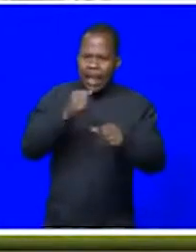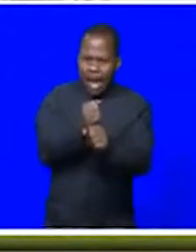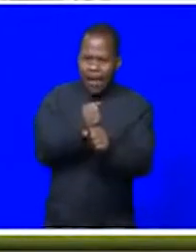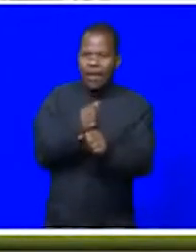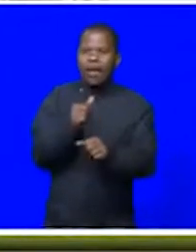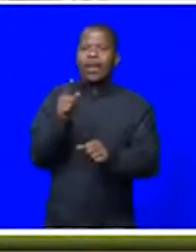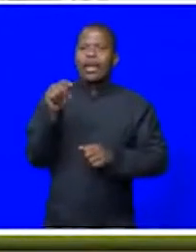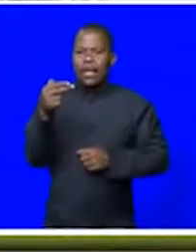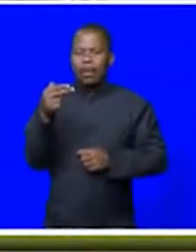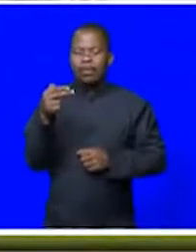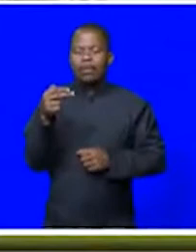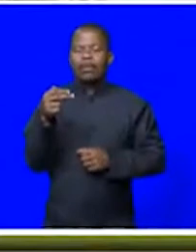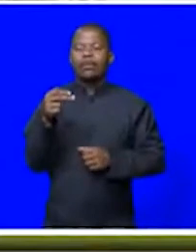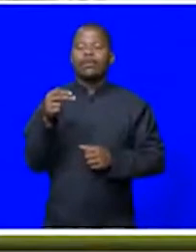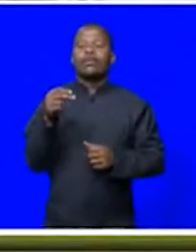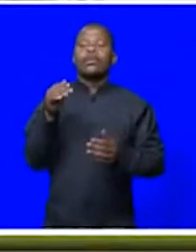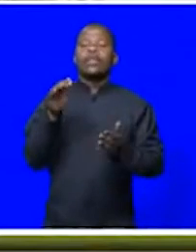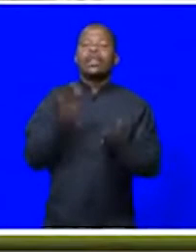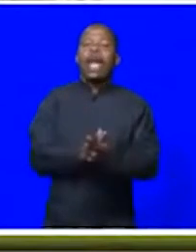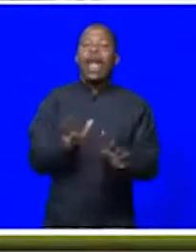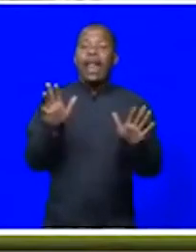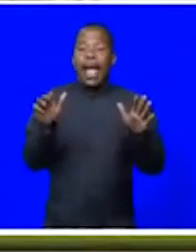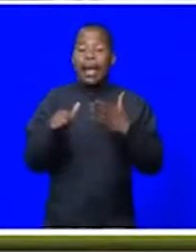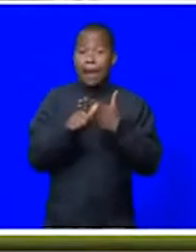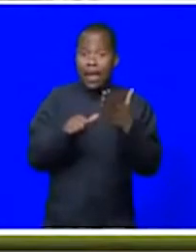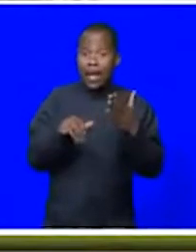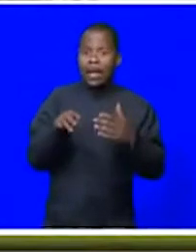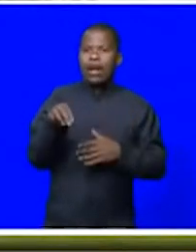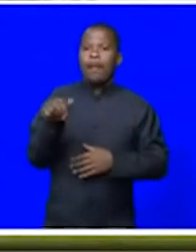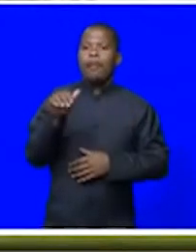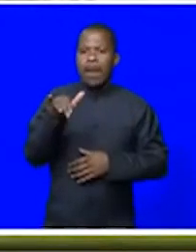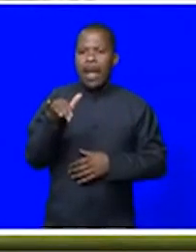ngolwesine wamhlati lishumi nemfica kulesetulu.